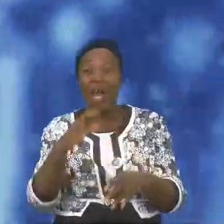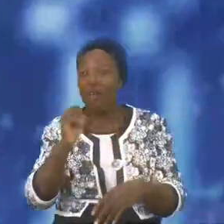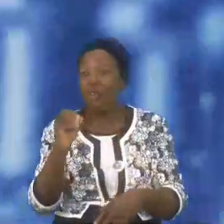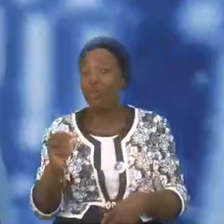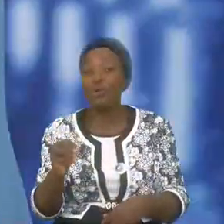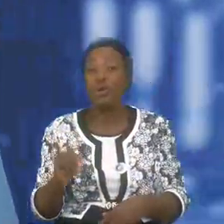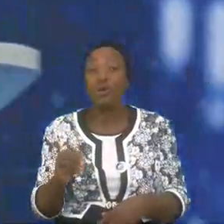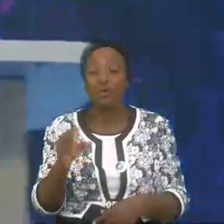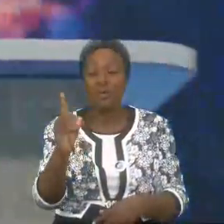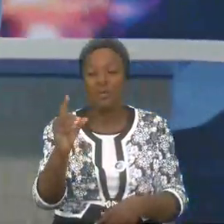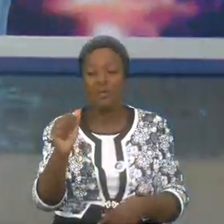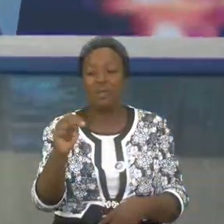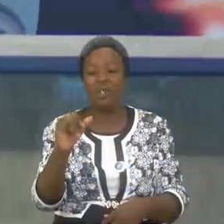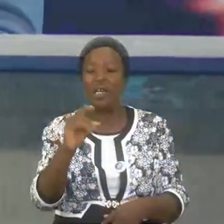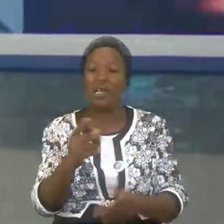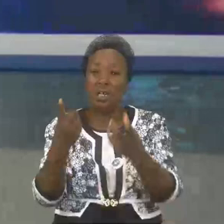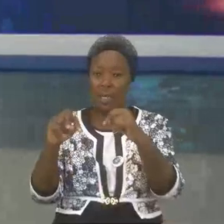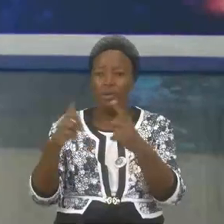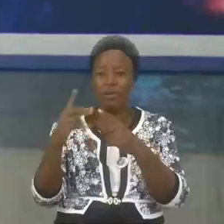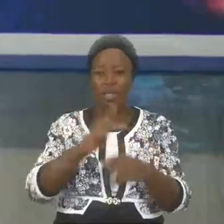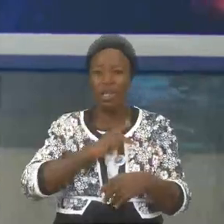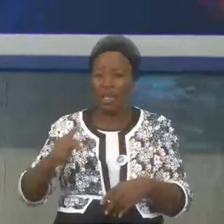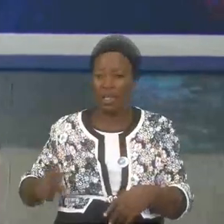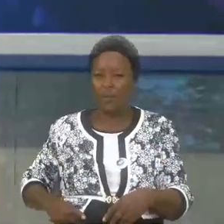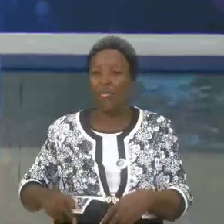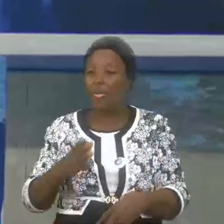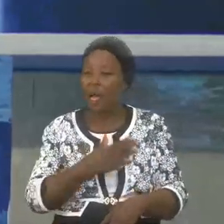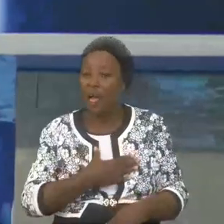Alors Daniel est venu vers le roi.